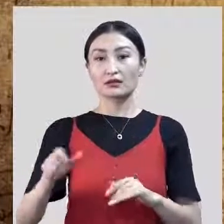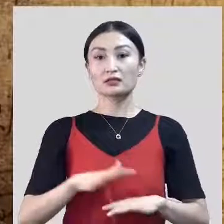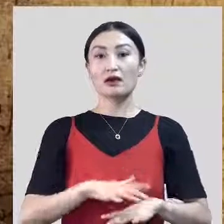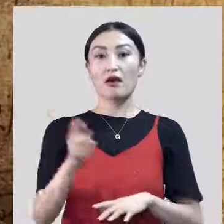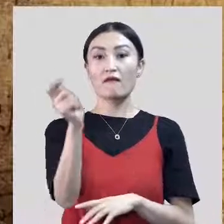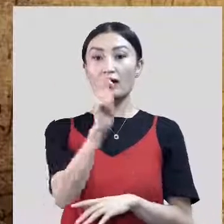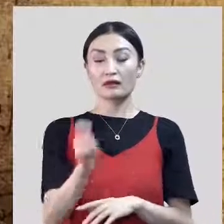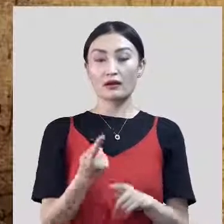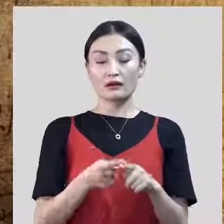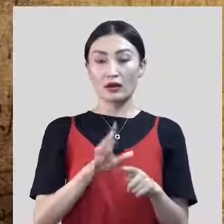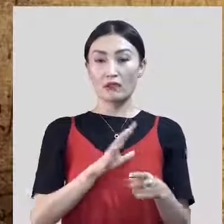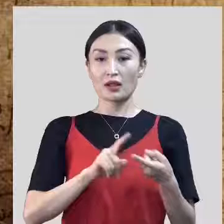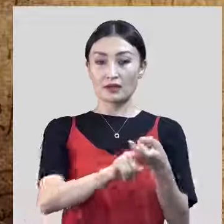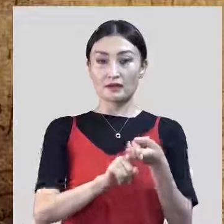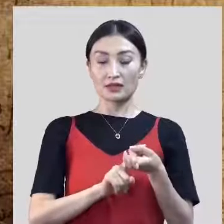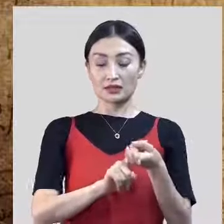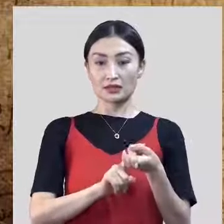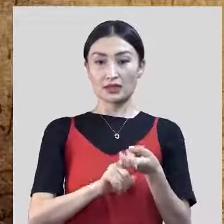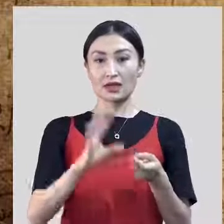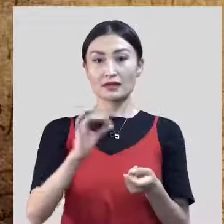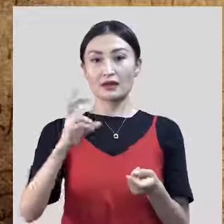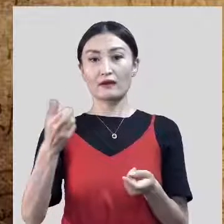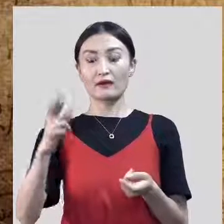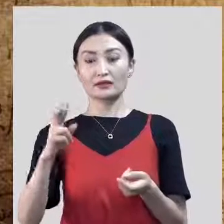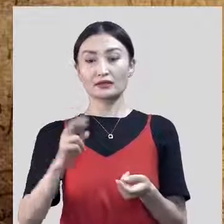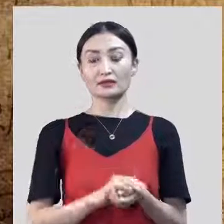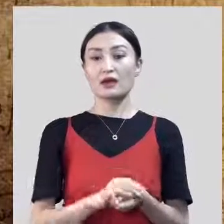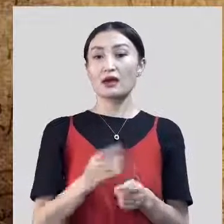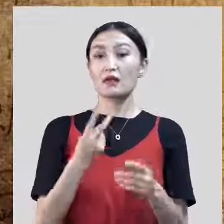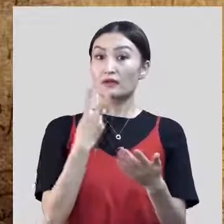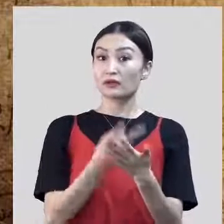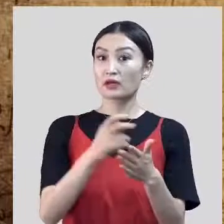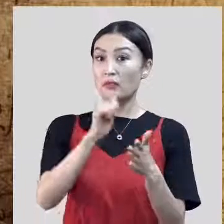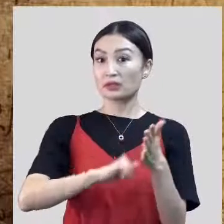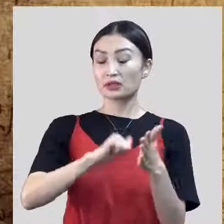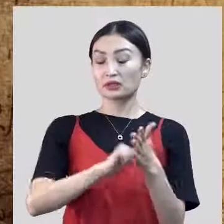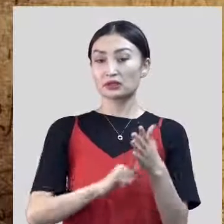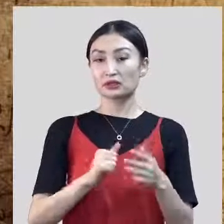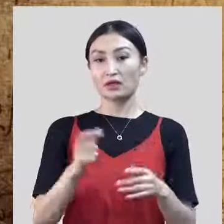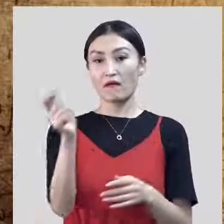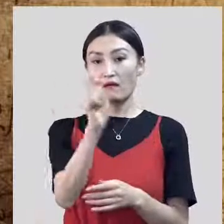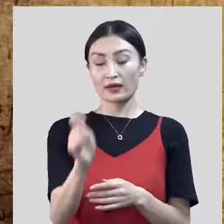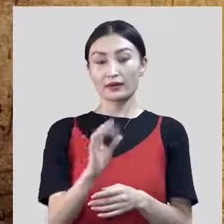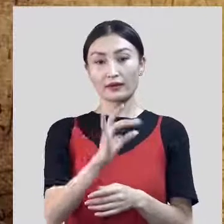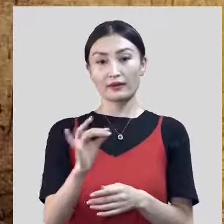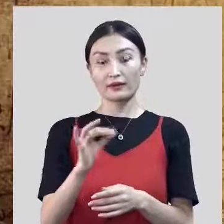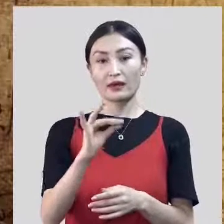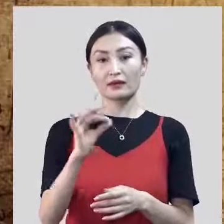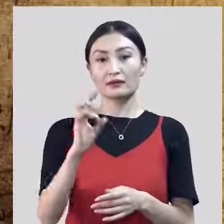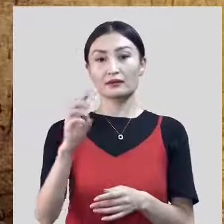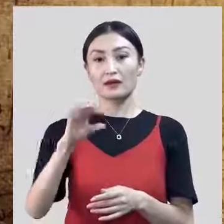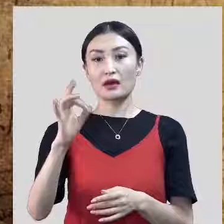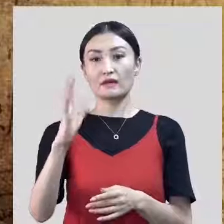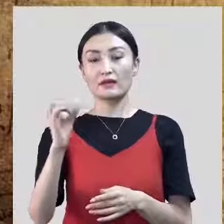которая была связана с интервенцией давайте рассмотрим причины гражданской войны и интервенции